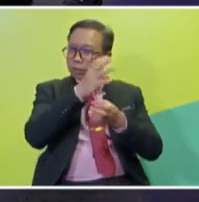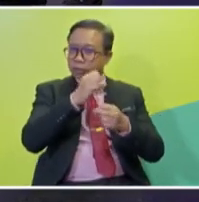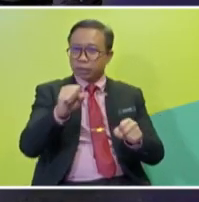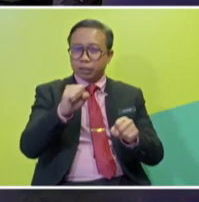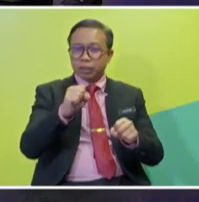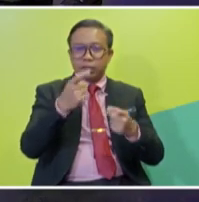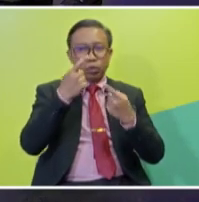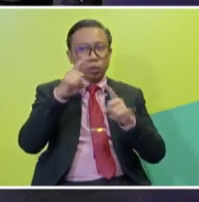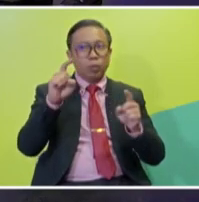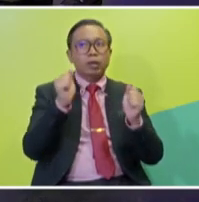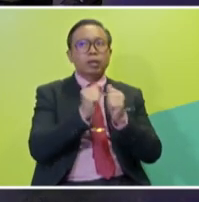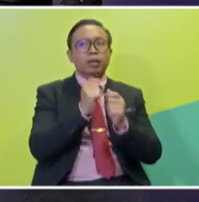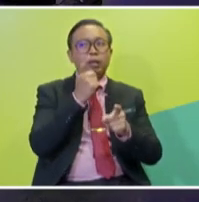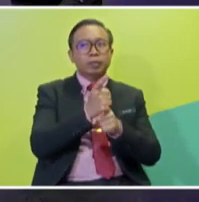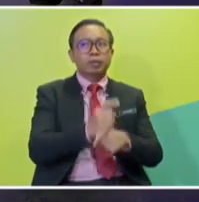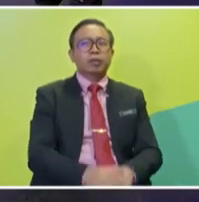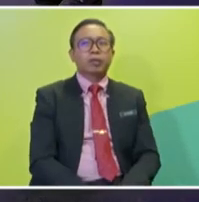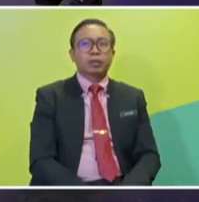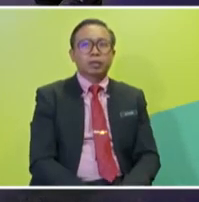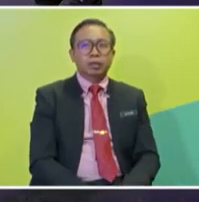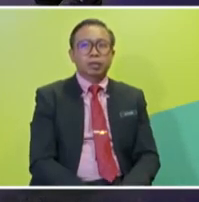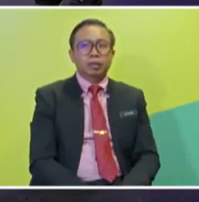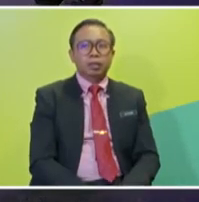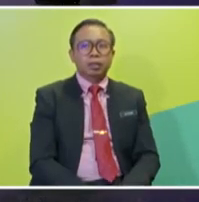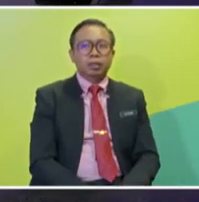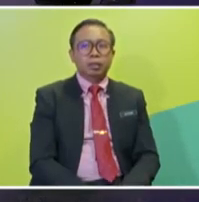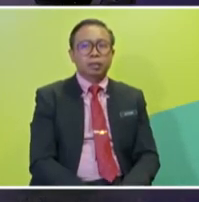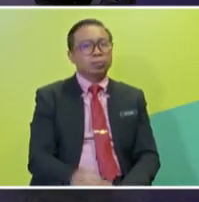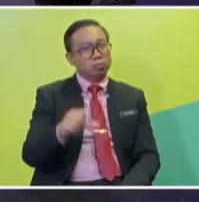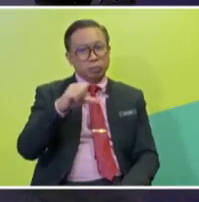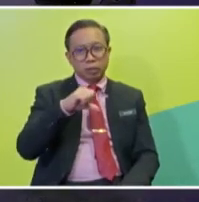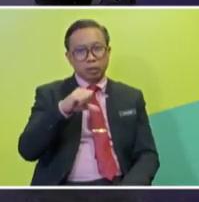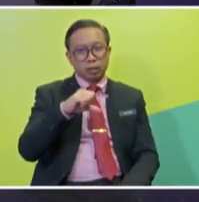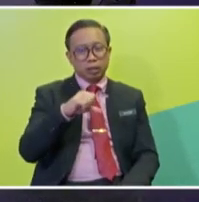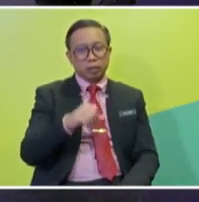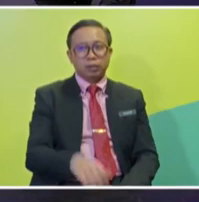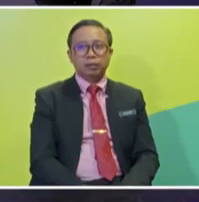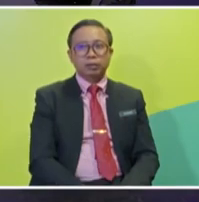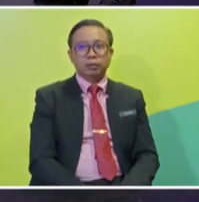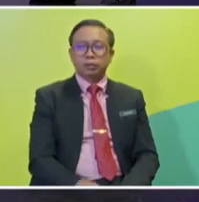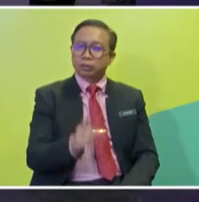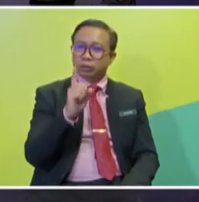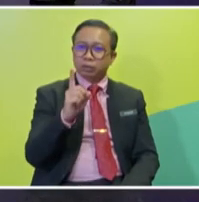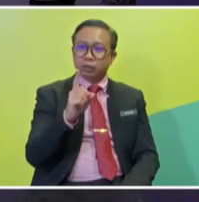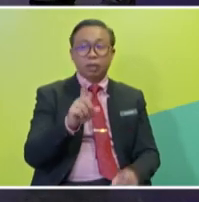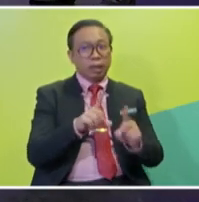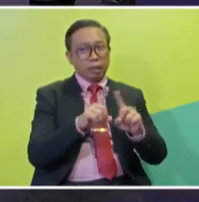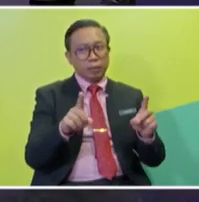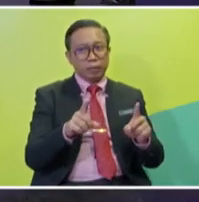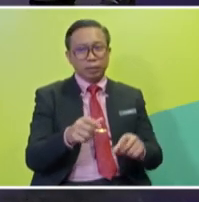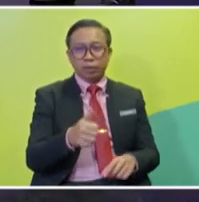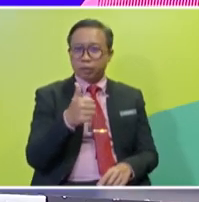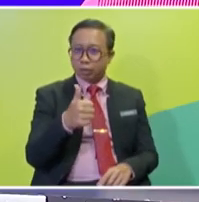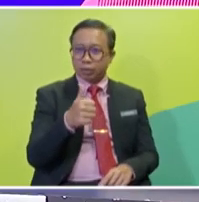kalau Kriss tadi saya bantu saya bagi dua kalau Kris gagal menjawab duka cita saya bagi satu tetapi anda hebat